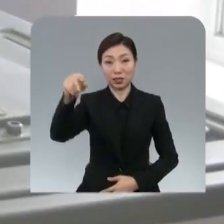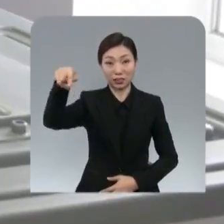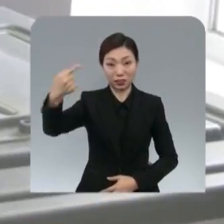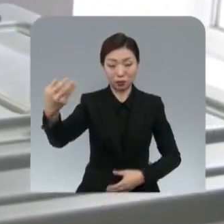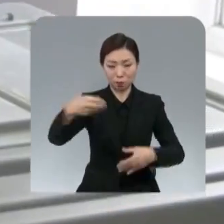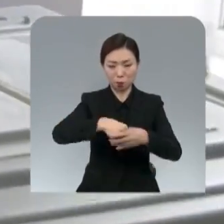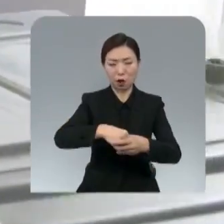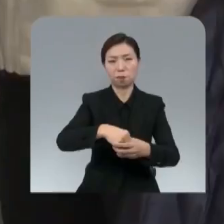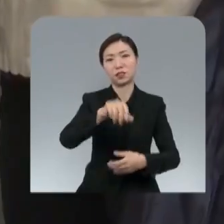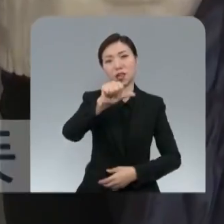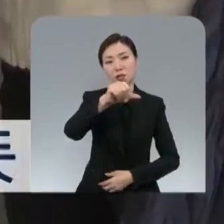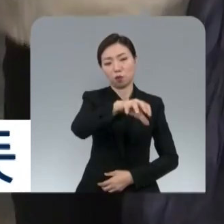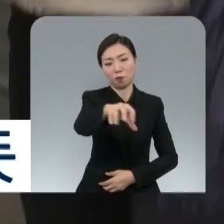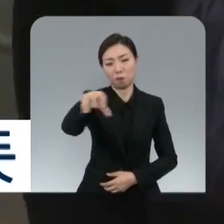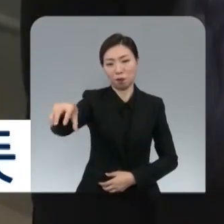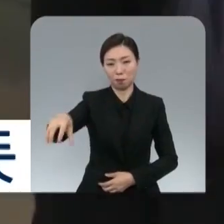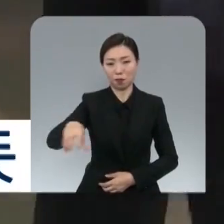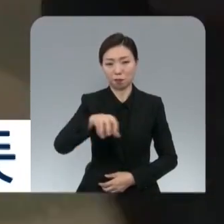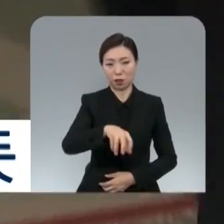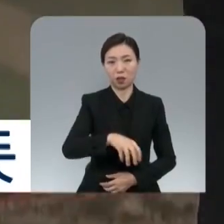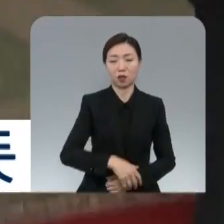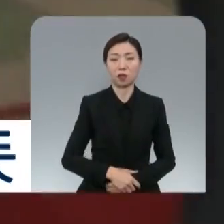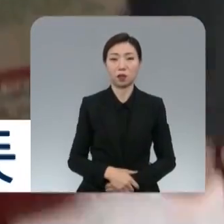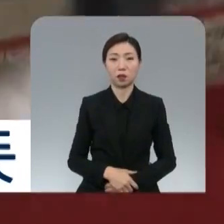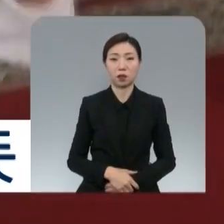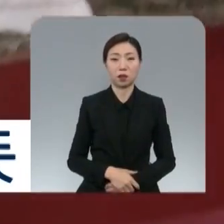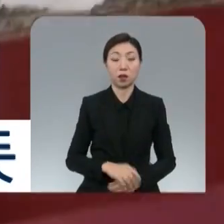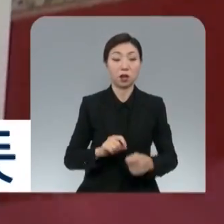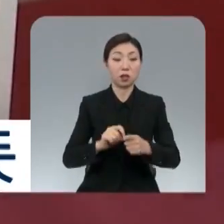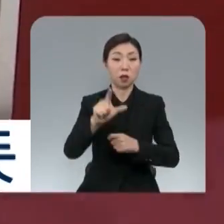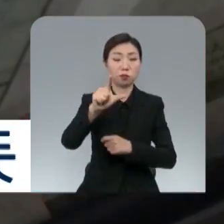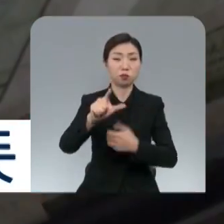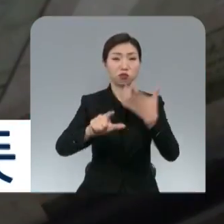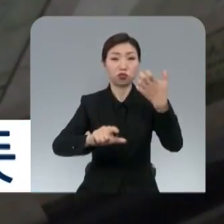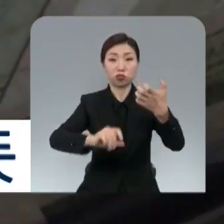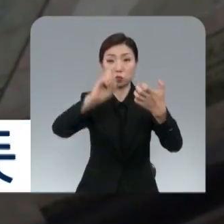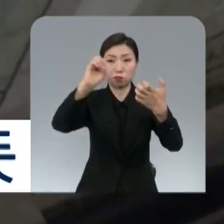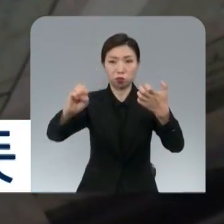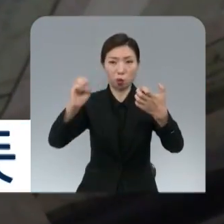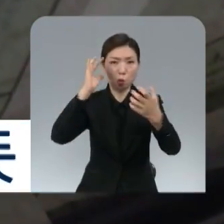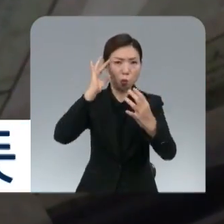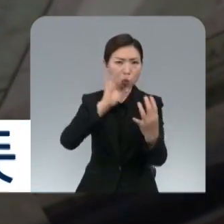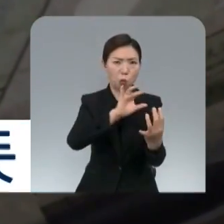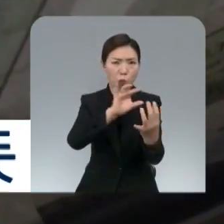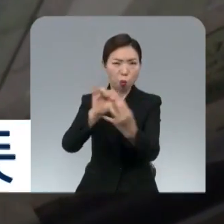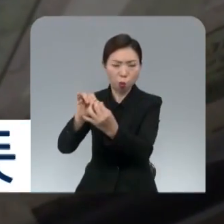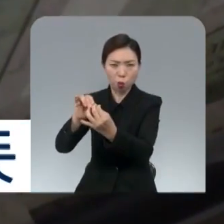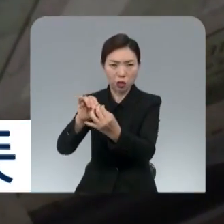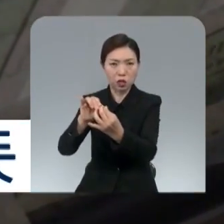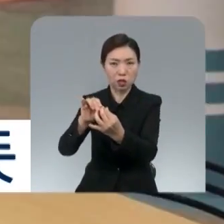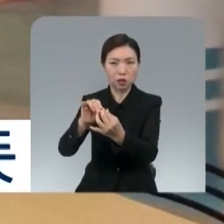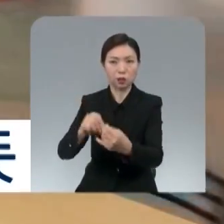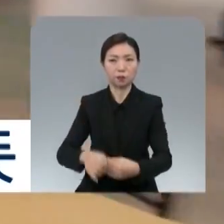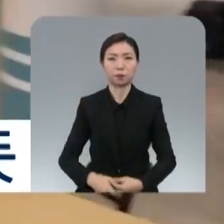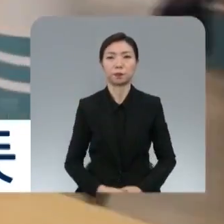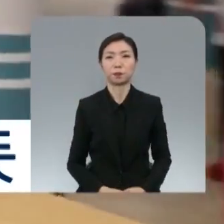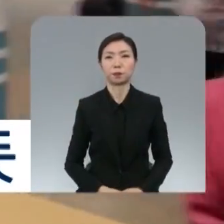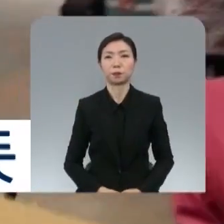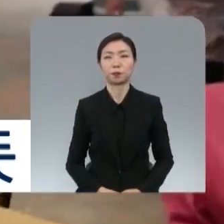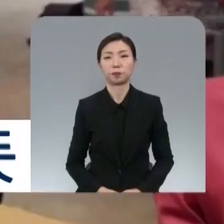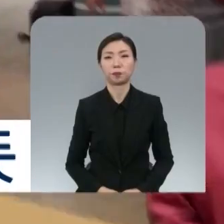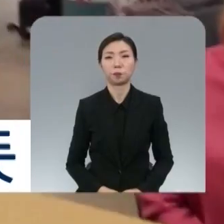안에 확정되는데 모든 지역에서 90%가 넘는 찬성이 나온 것으로 전해졌습니다. 이에